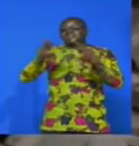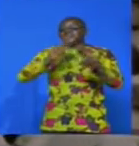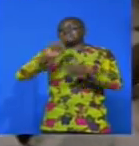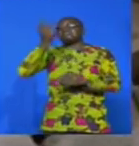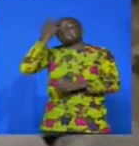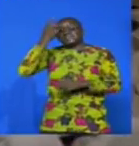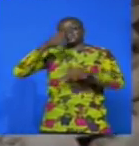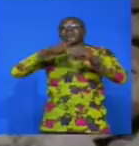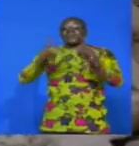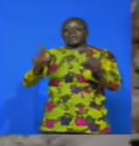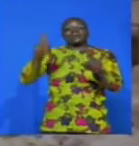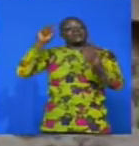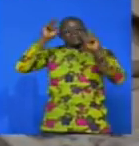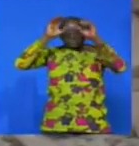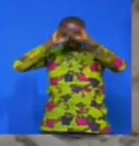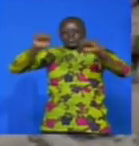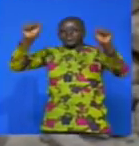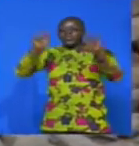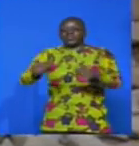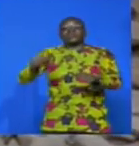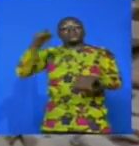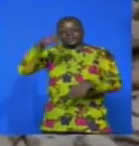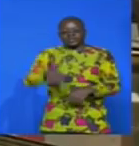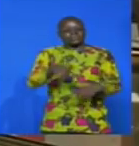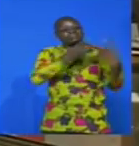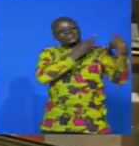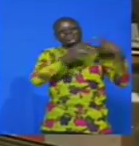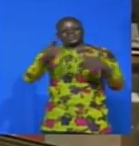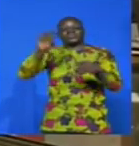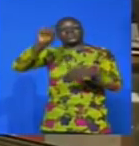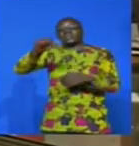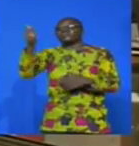régime syrien les accuse d'être à la solde des pays occidentaux.